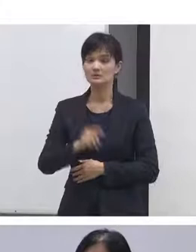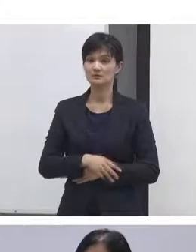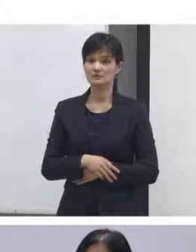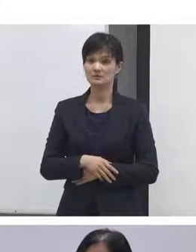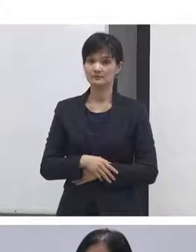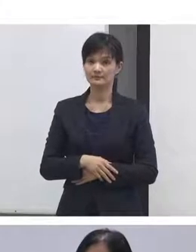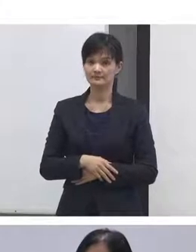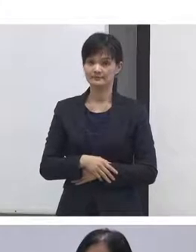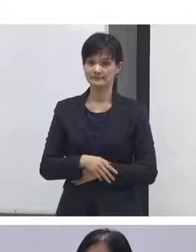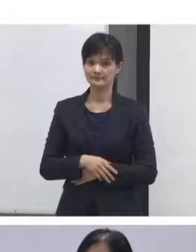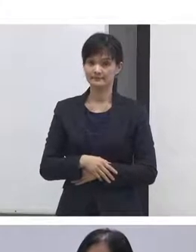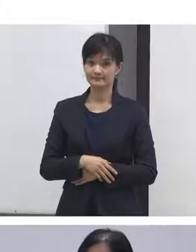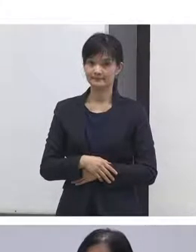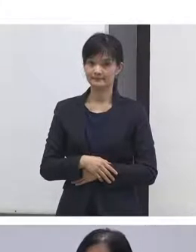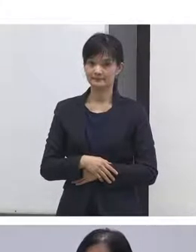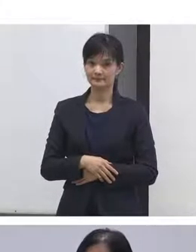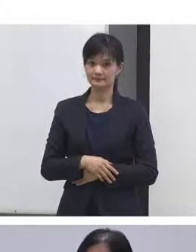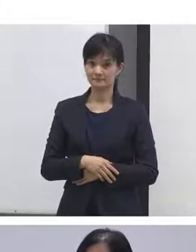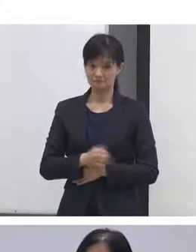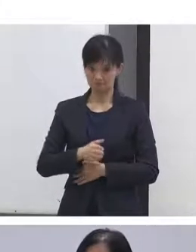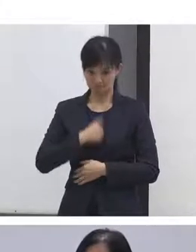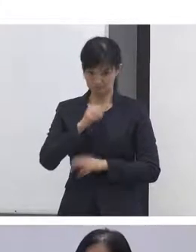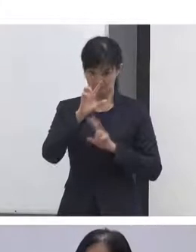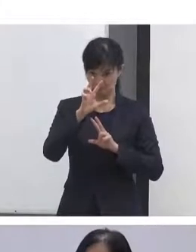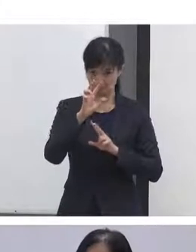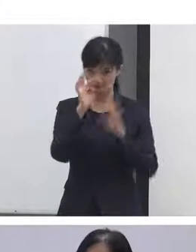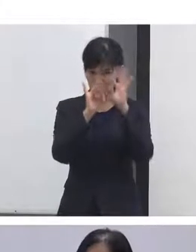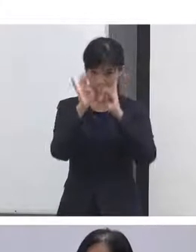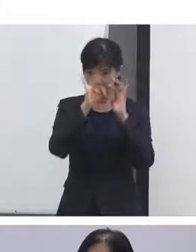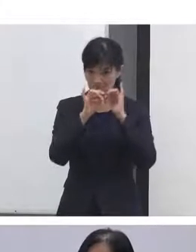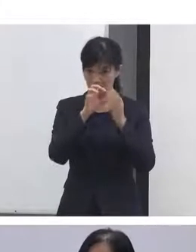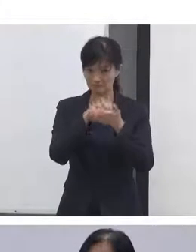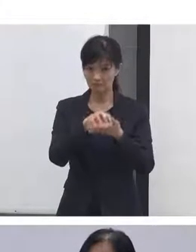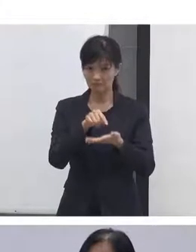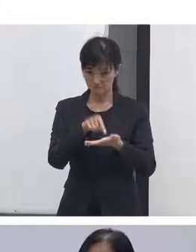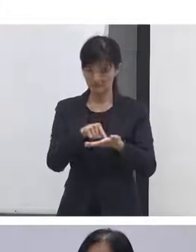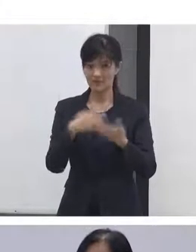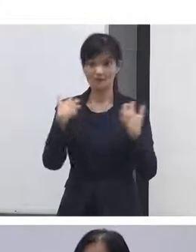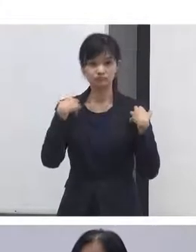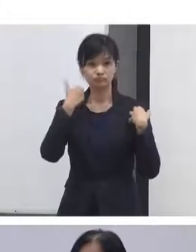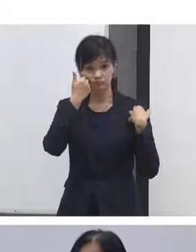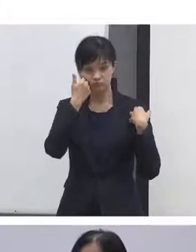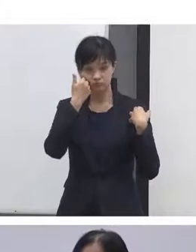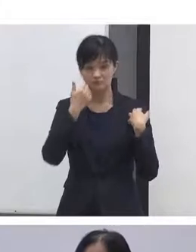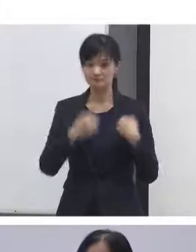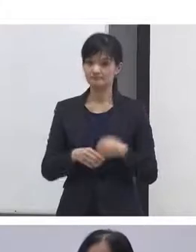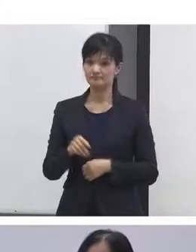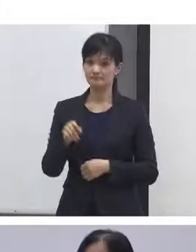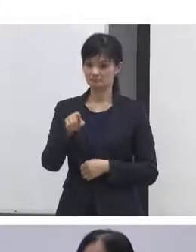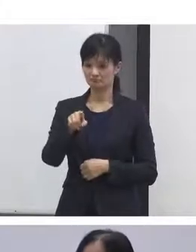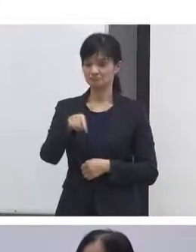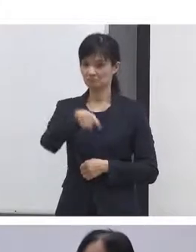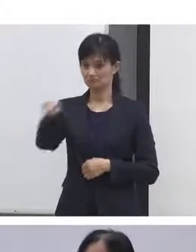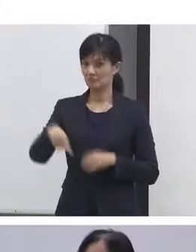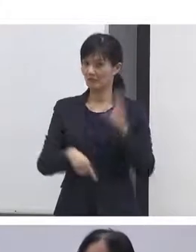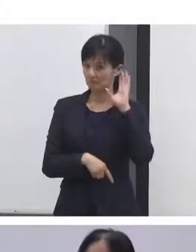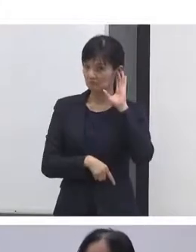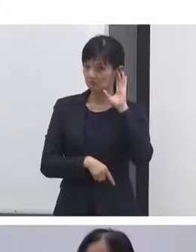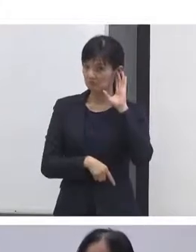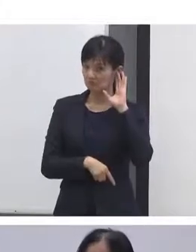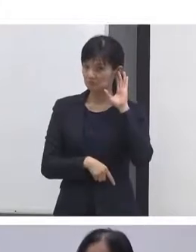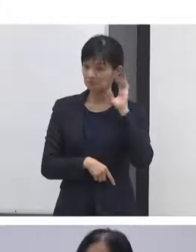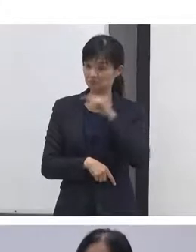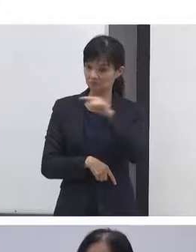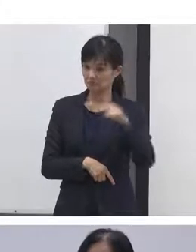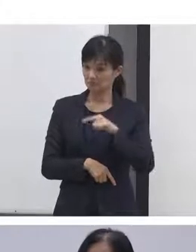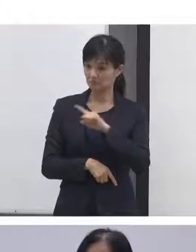把事实查核的责任留在听者的身上。就是听者要有能力，而且他假设听者全部都有能力